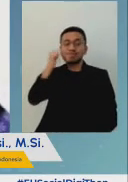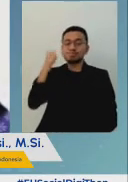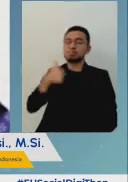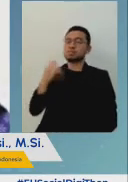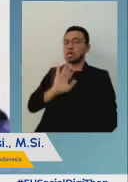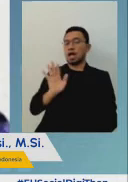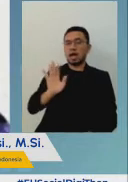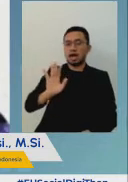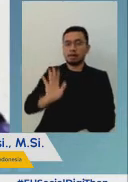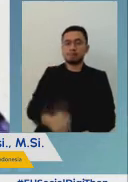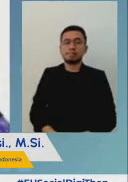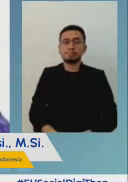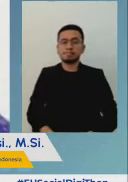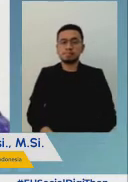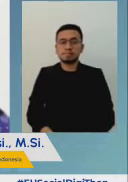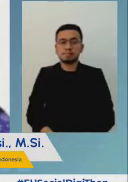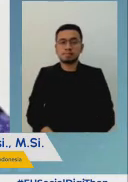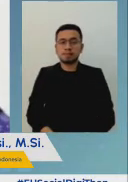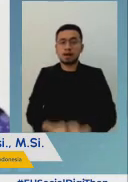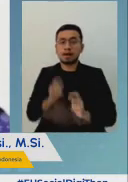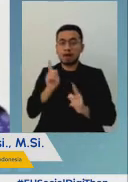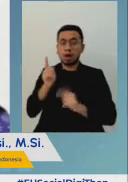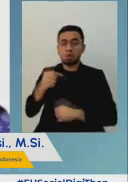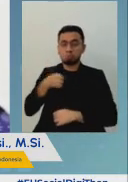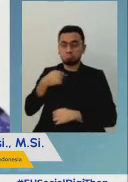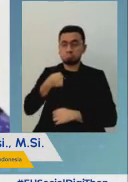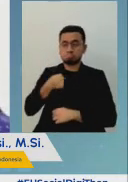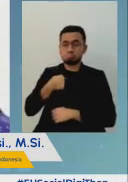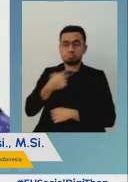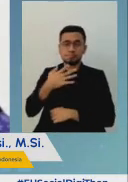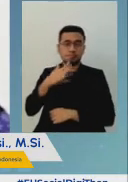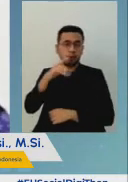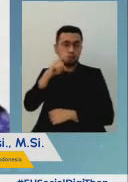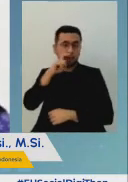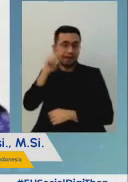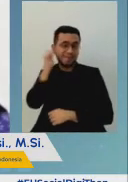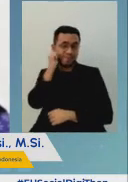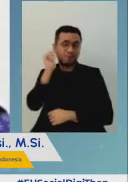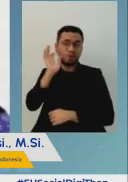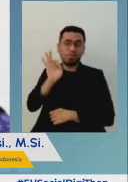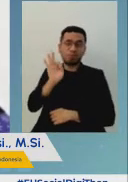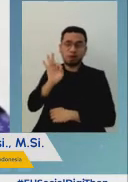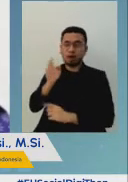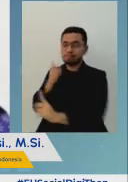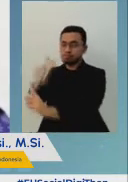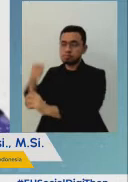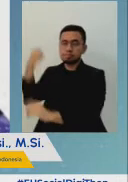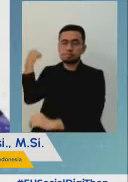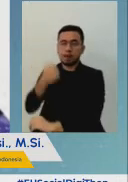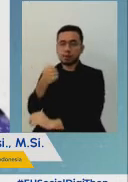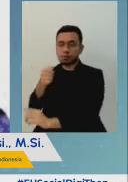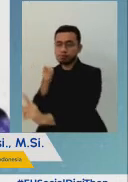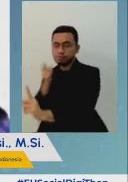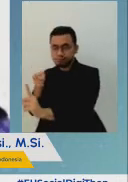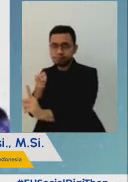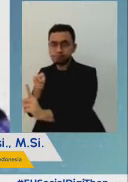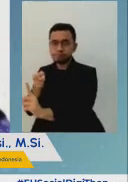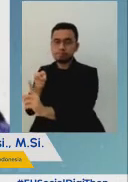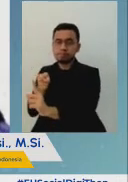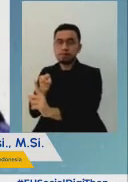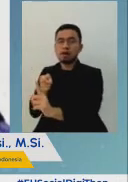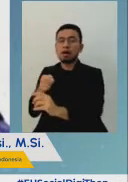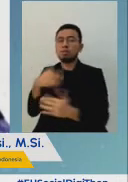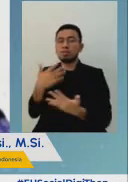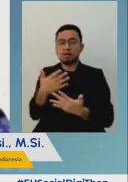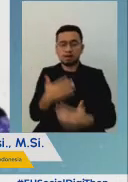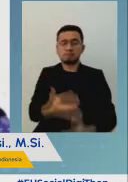menghakimi. Karena ketika kita menghakimi si pelaku, itu ya, apalagi kita cuma mungkin tahu dari satu